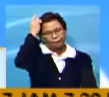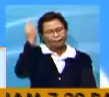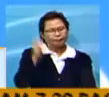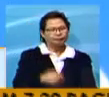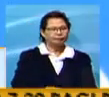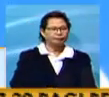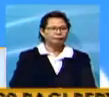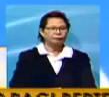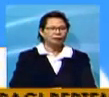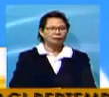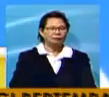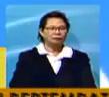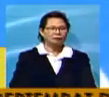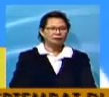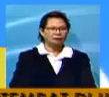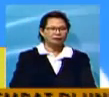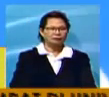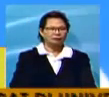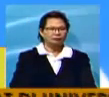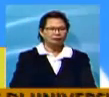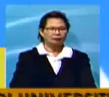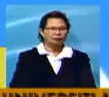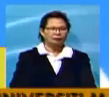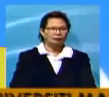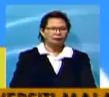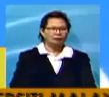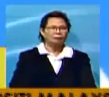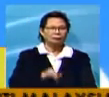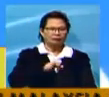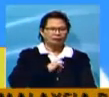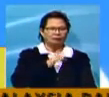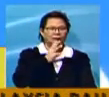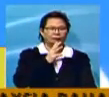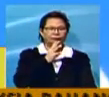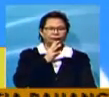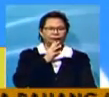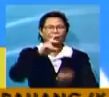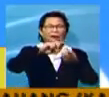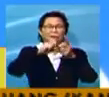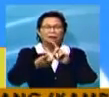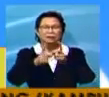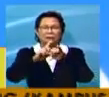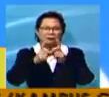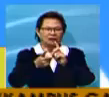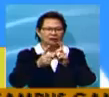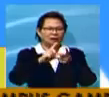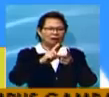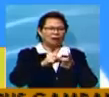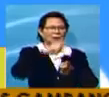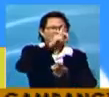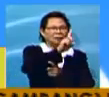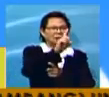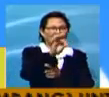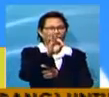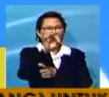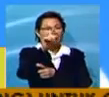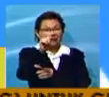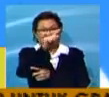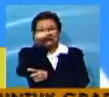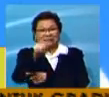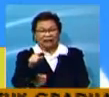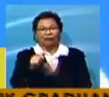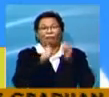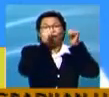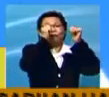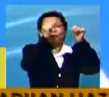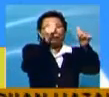And by pushing this digital free trade zone, the first outside China,